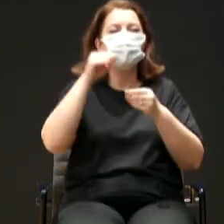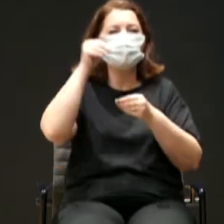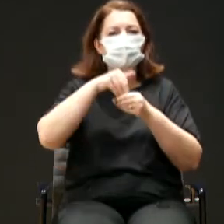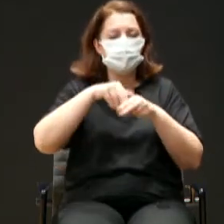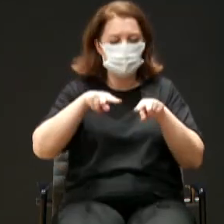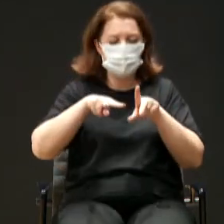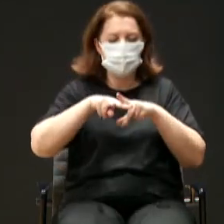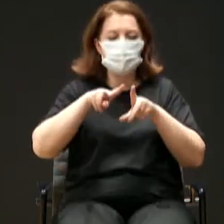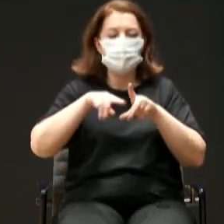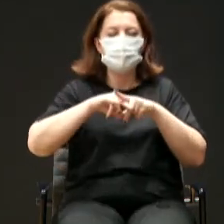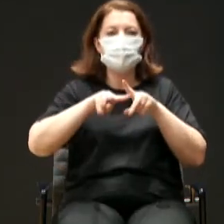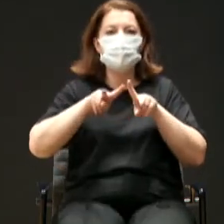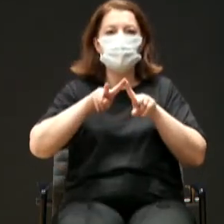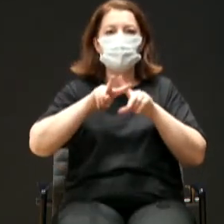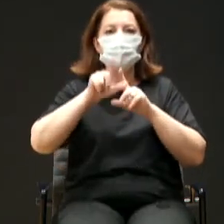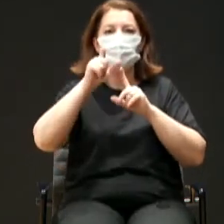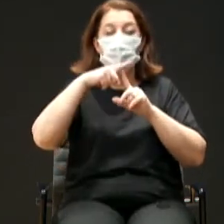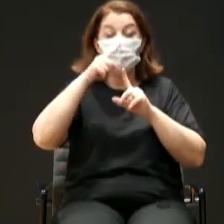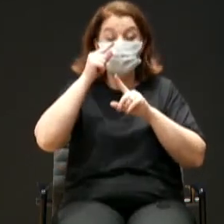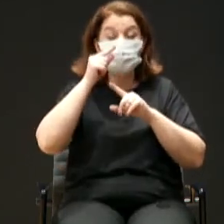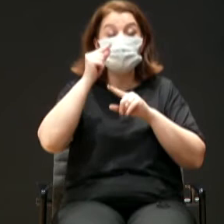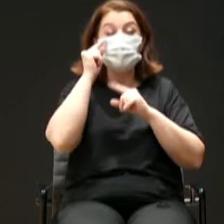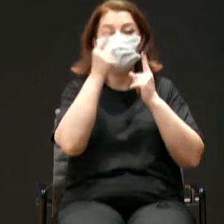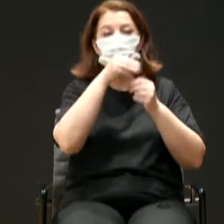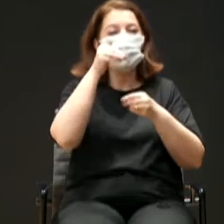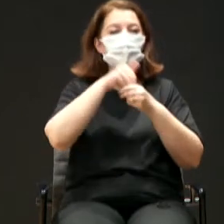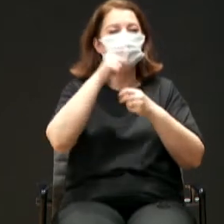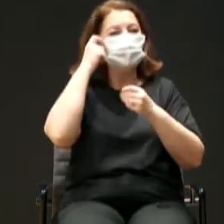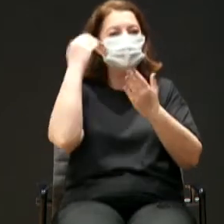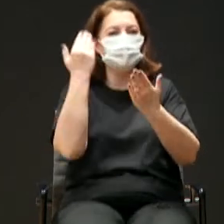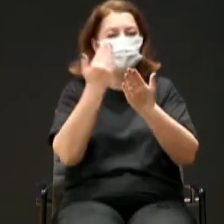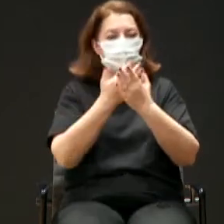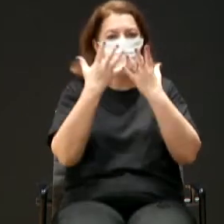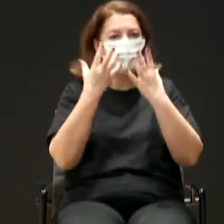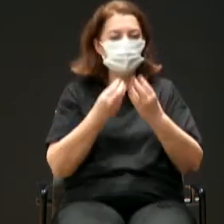Tanal meclis önergesi veriyor ve ilgili yere